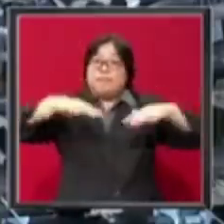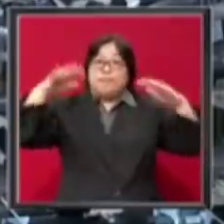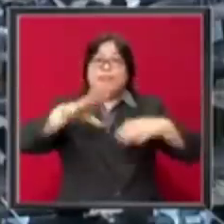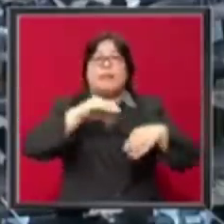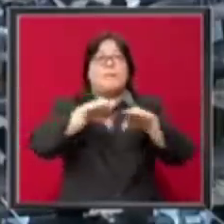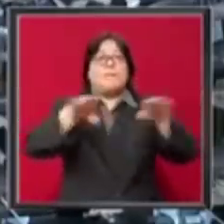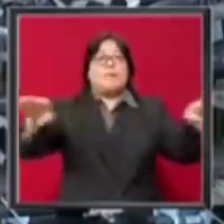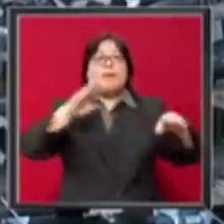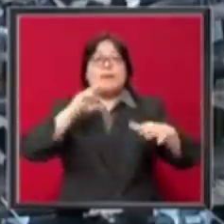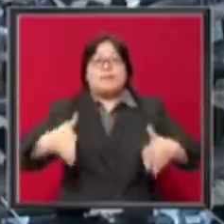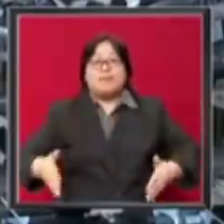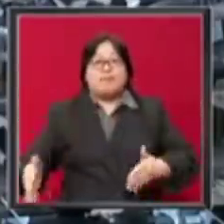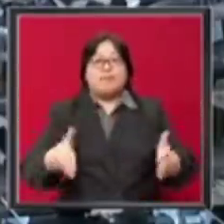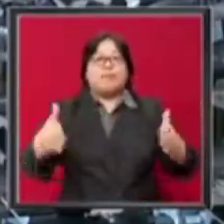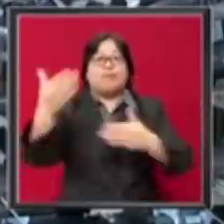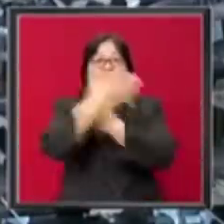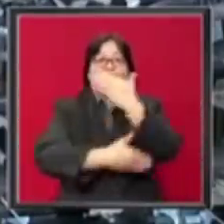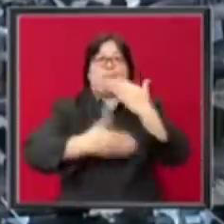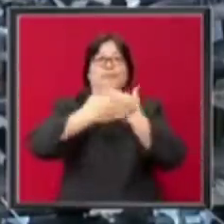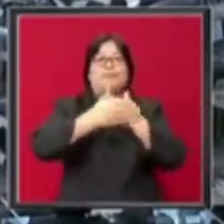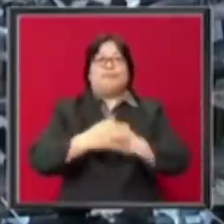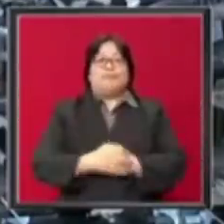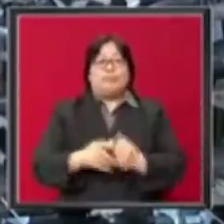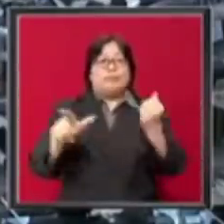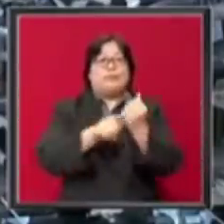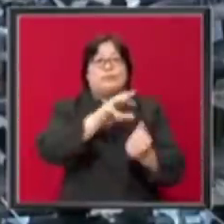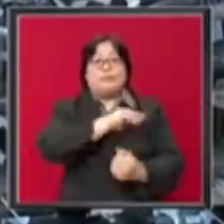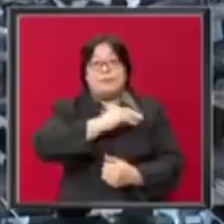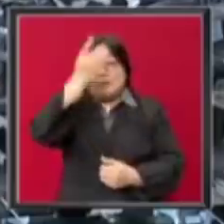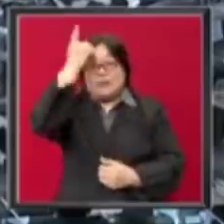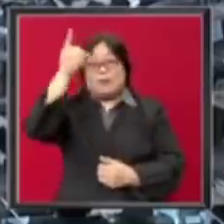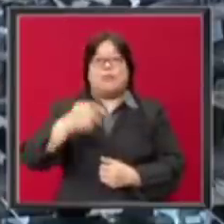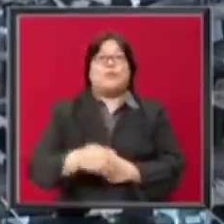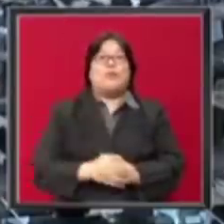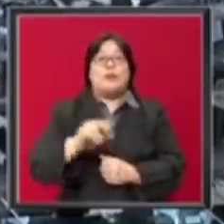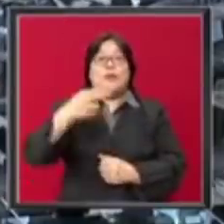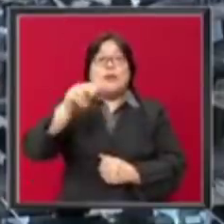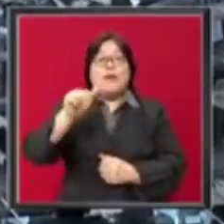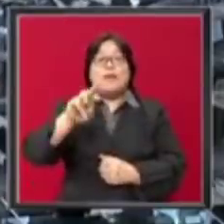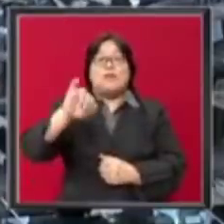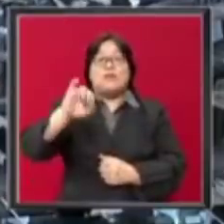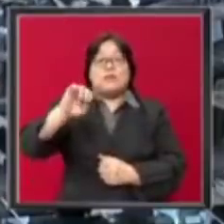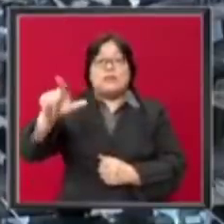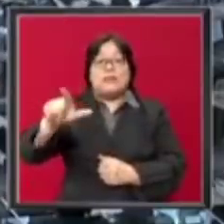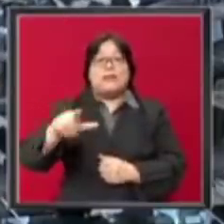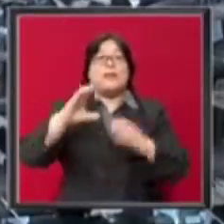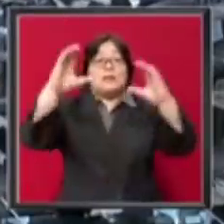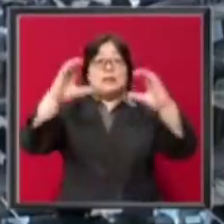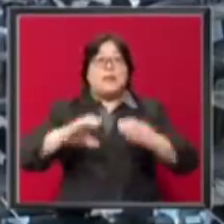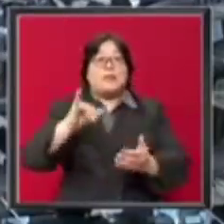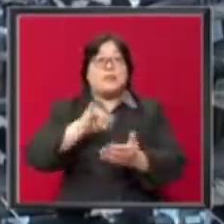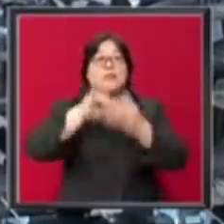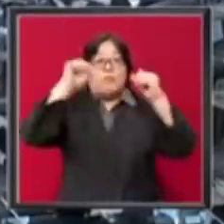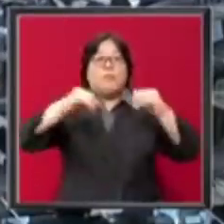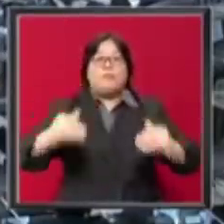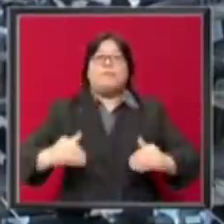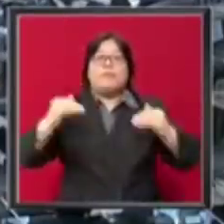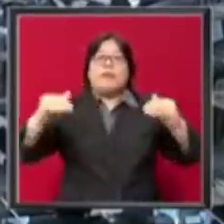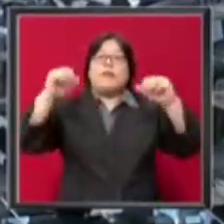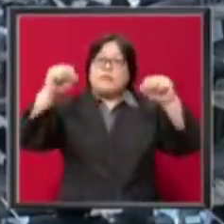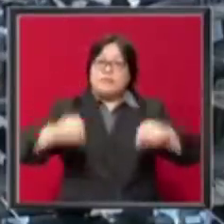pun mengaji sikit-sikit daripada kawan-kawan dulu. Tapi sekarang, bila berlaku pada kawan kita, terang-terang,